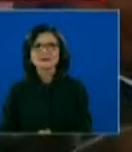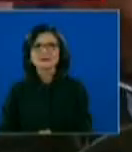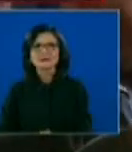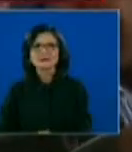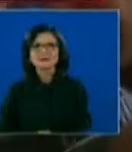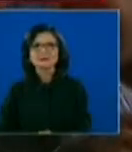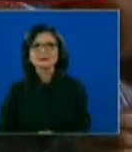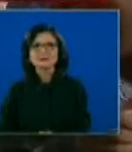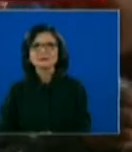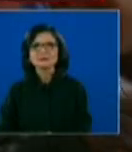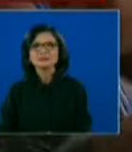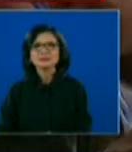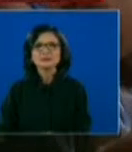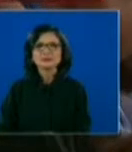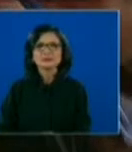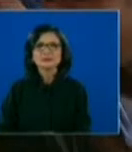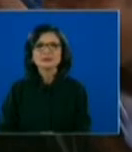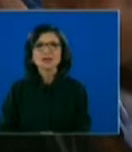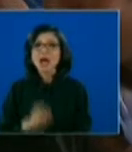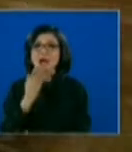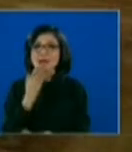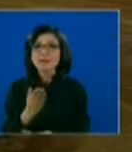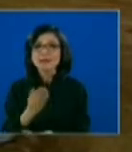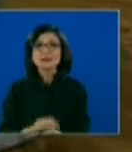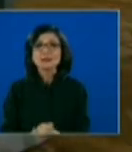Baik. Baik. Terima kasih